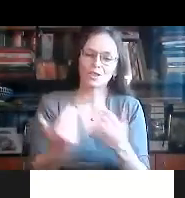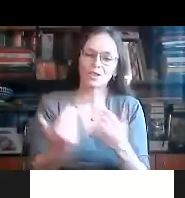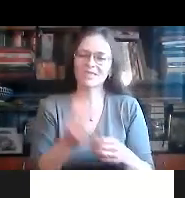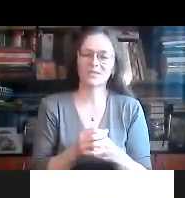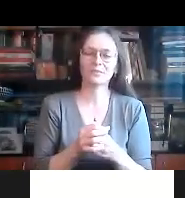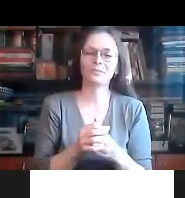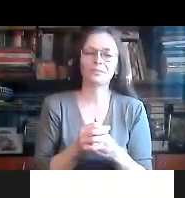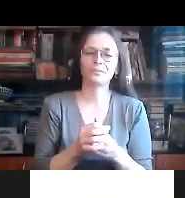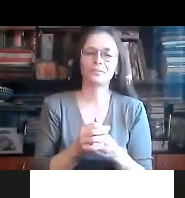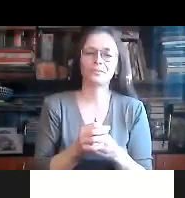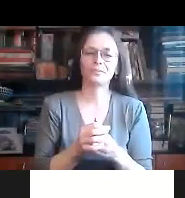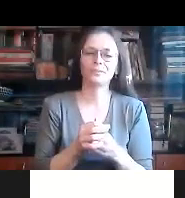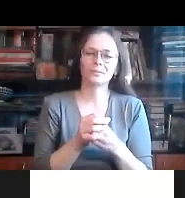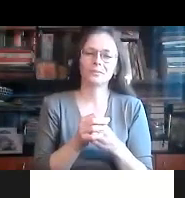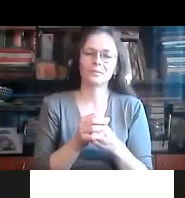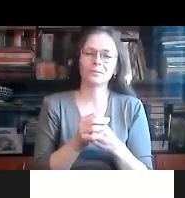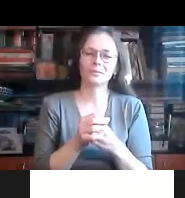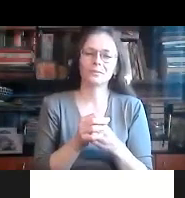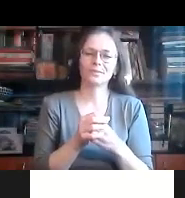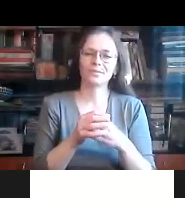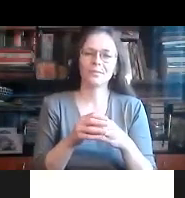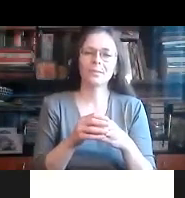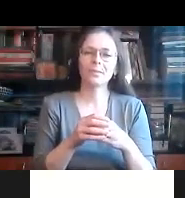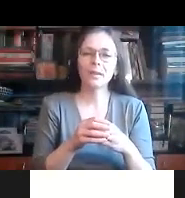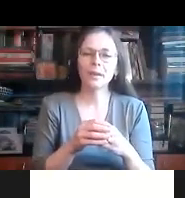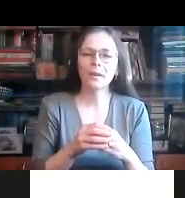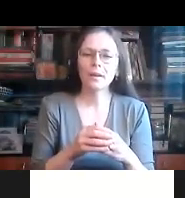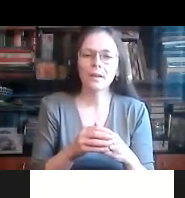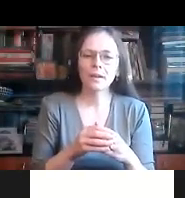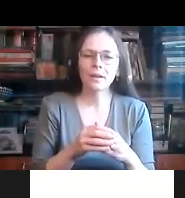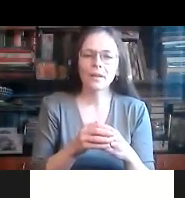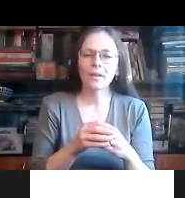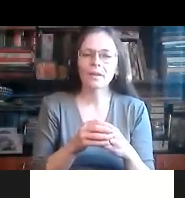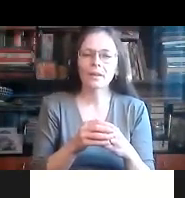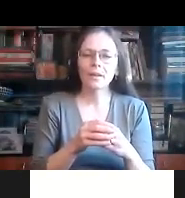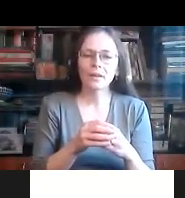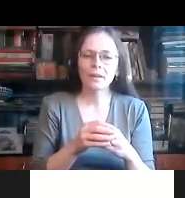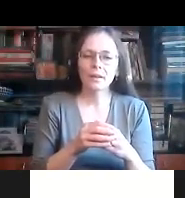и, да, оно отзывается и вызывает у нас